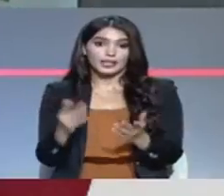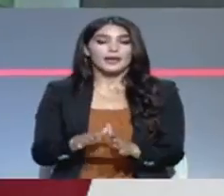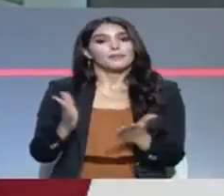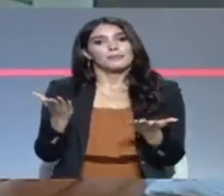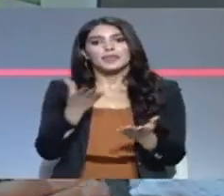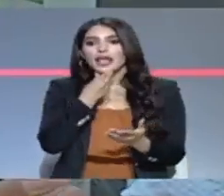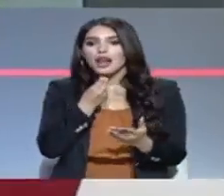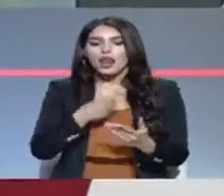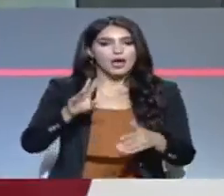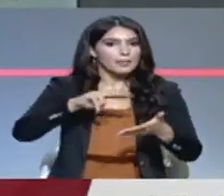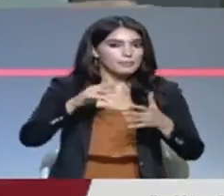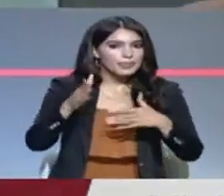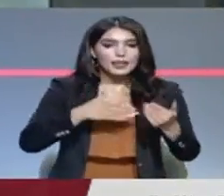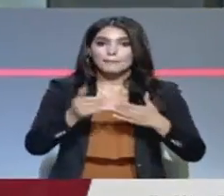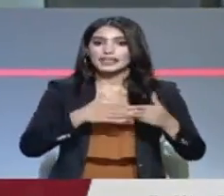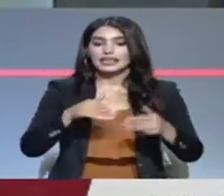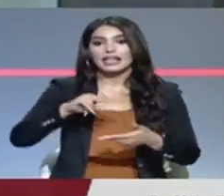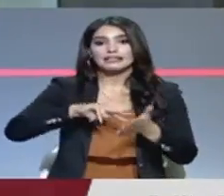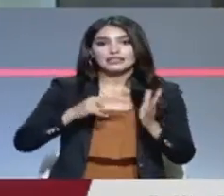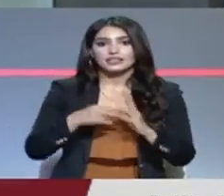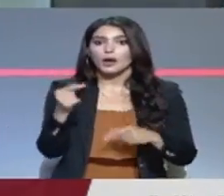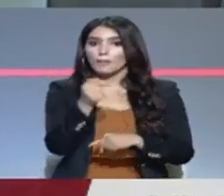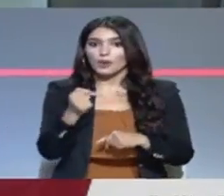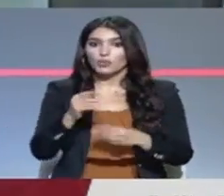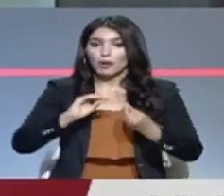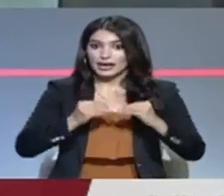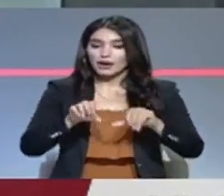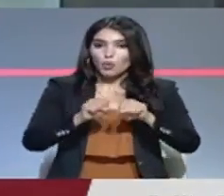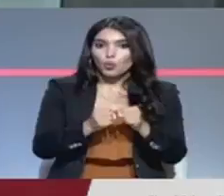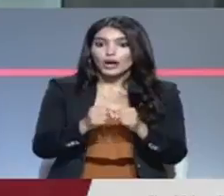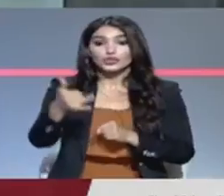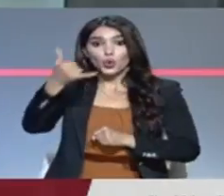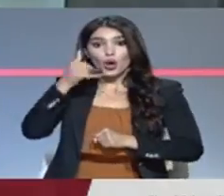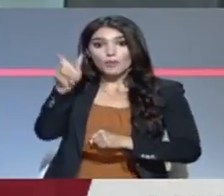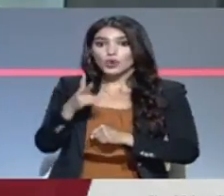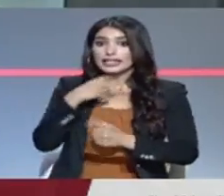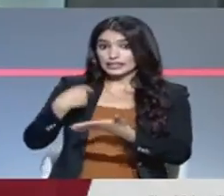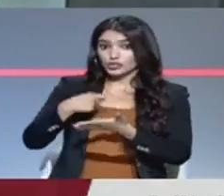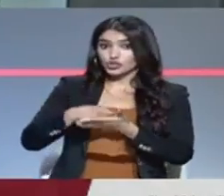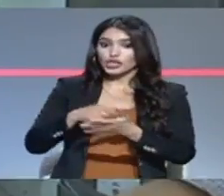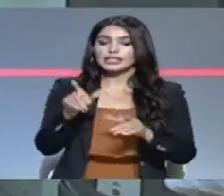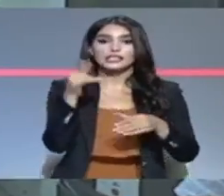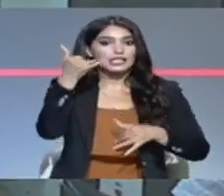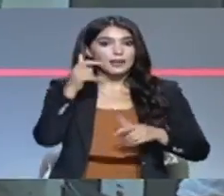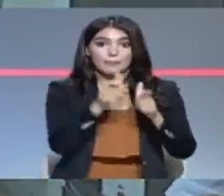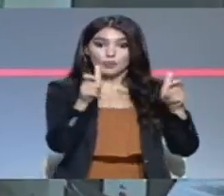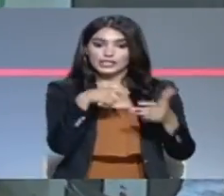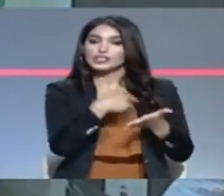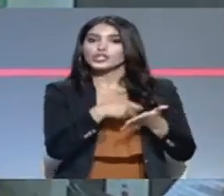منها عطب، الحريف يتصل بالمؤسسة اللي شرى منها، والمؤسسة هذه تعمل له معناها تدخل ما